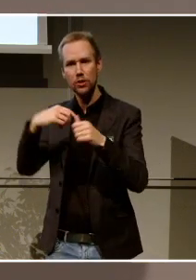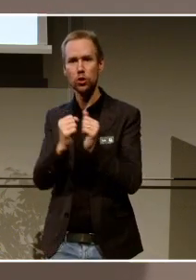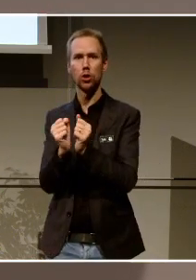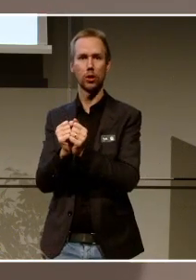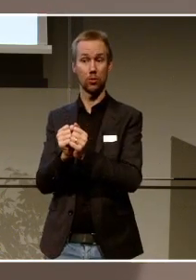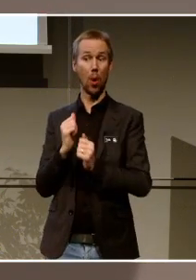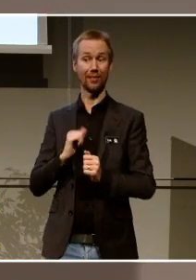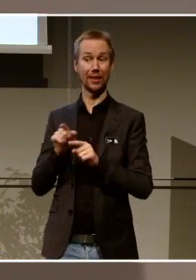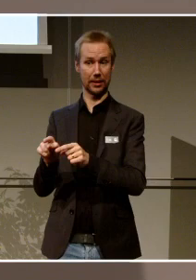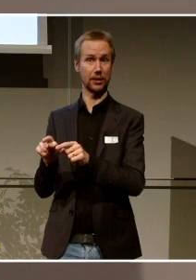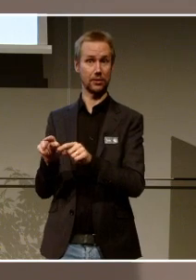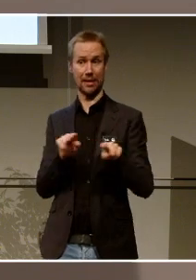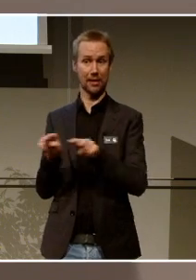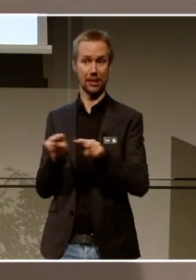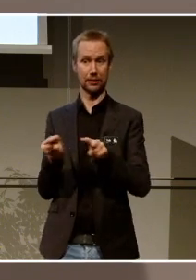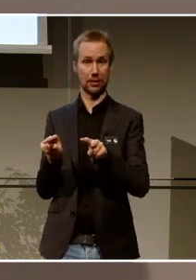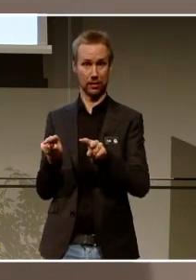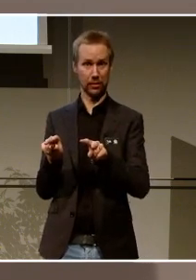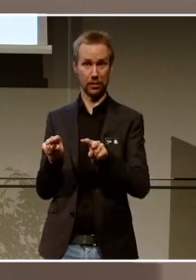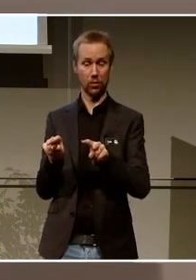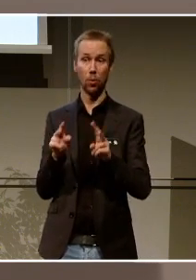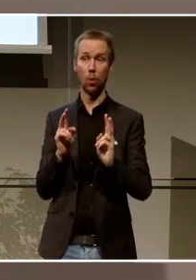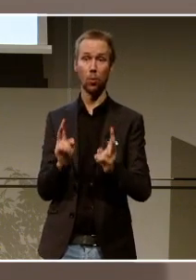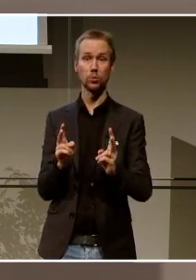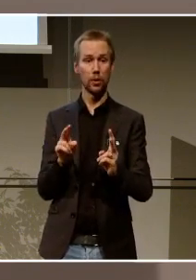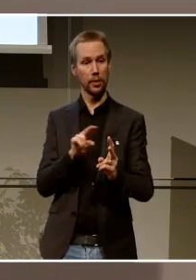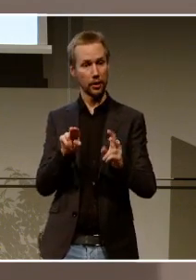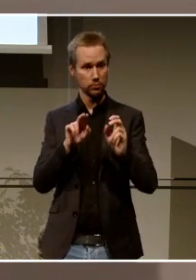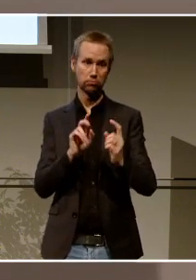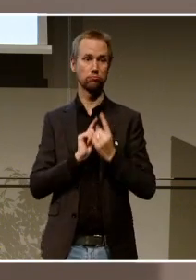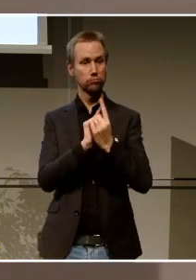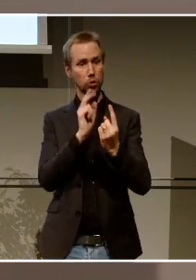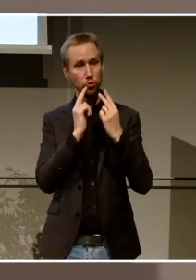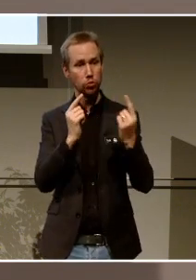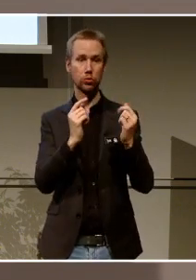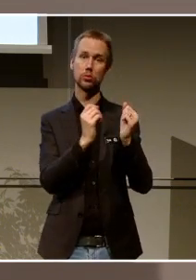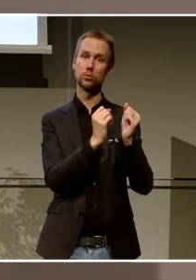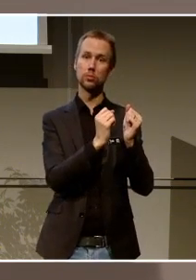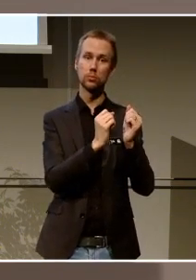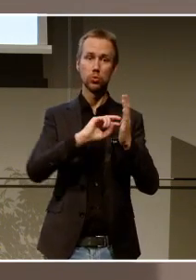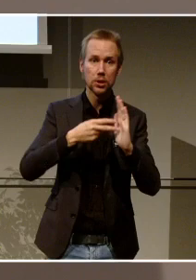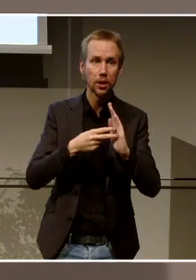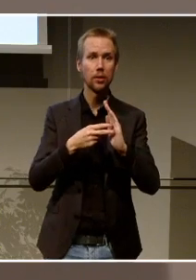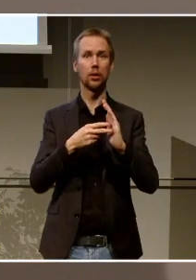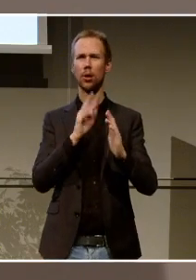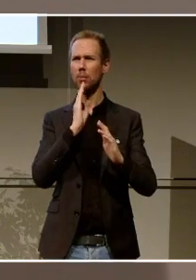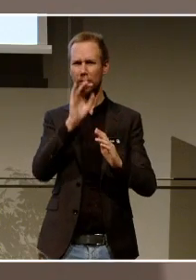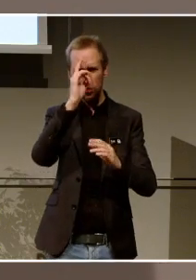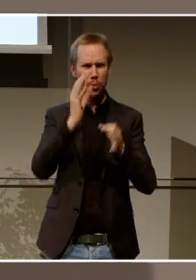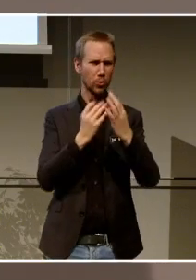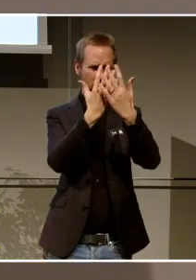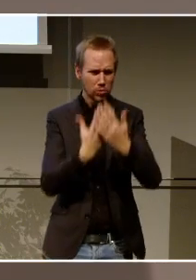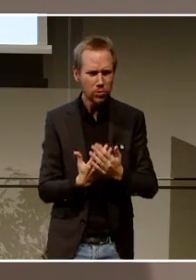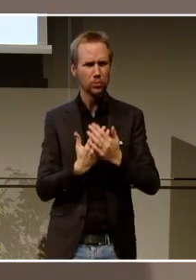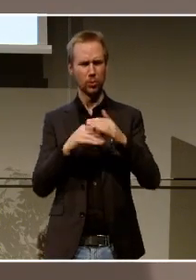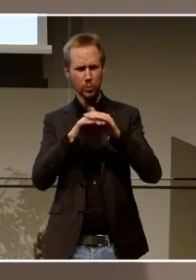verksamhetsutvecklingssystem. Ni ska inte förstå hur det är uppbyggt, men ni ska förstå hur ni och organisationen samarbetar med systemet. Och